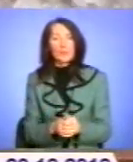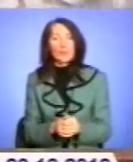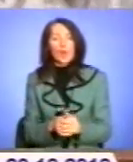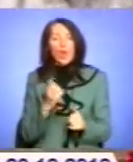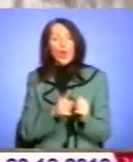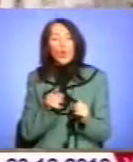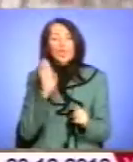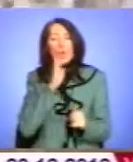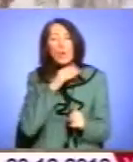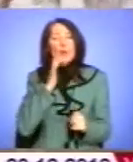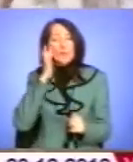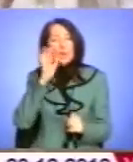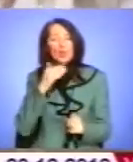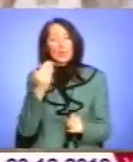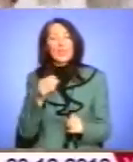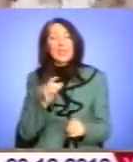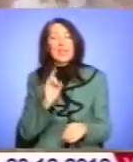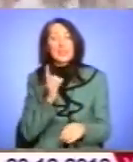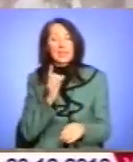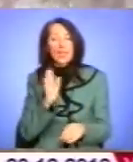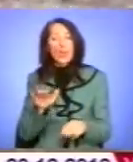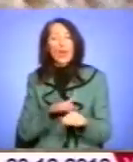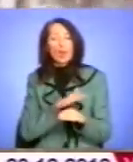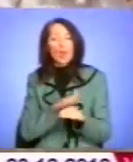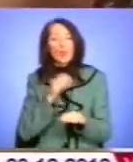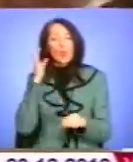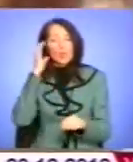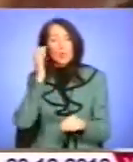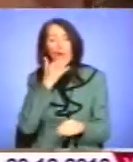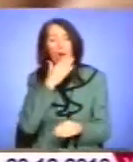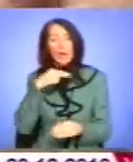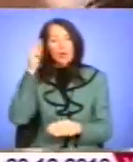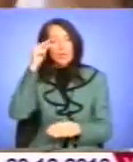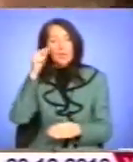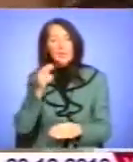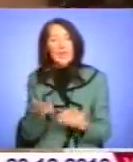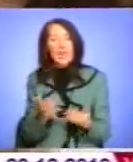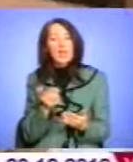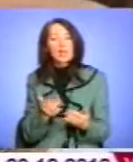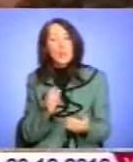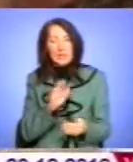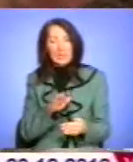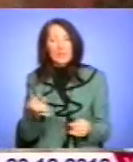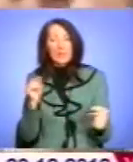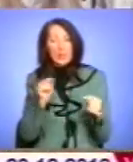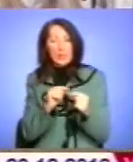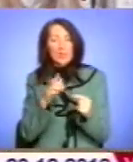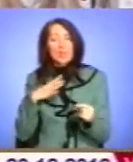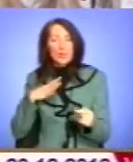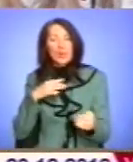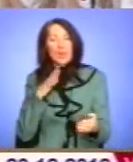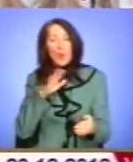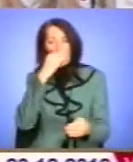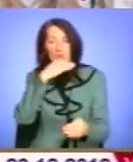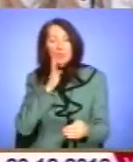Кожна мама мріє про те, щоб її дитина була доброю, чемною і гарно навчалася. Якщо б діти відповідали сподіванням батьків, мабуть,